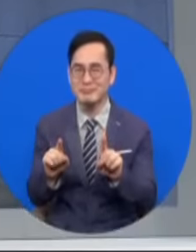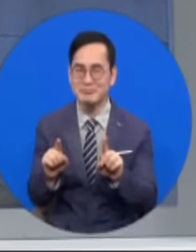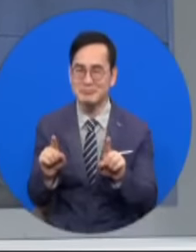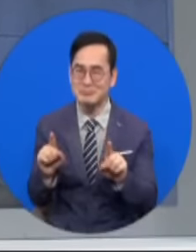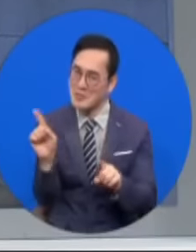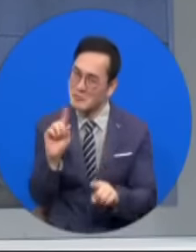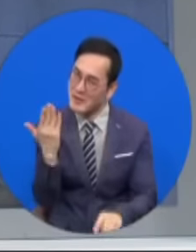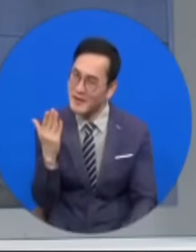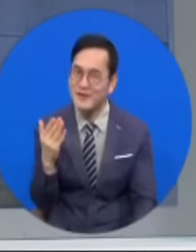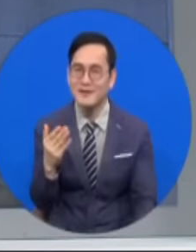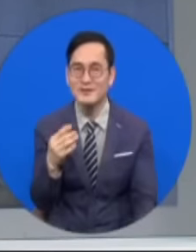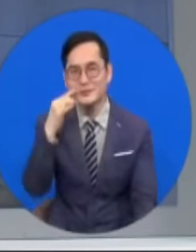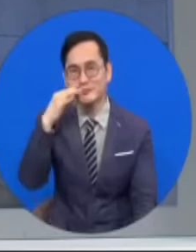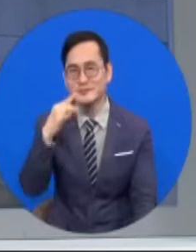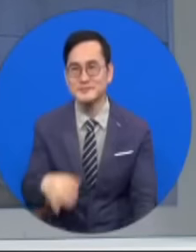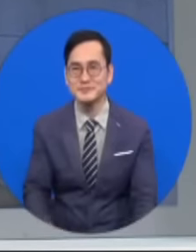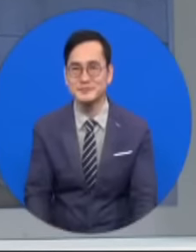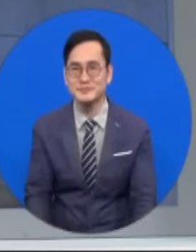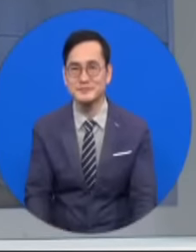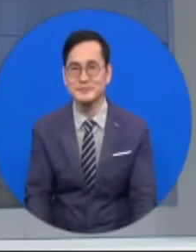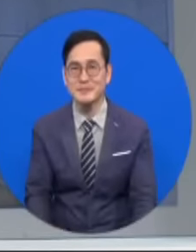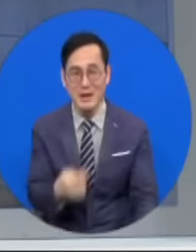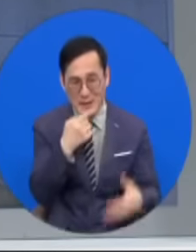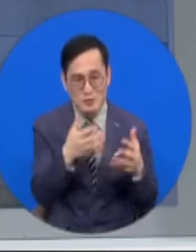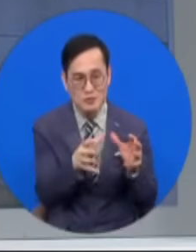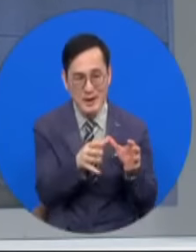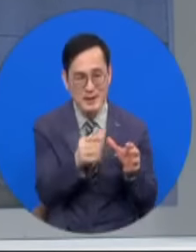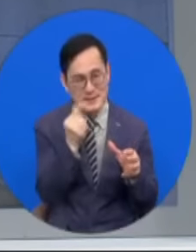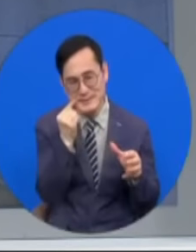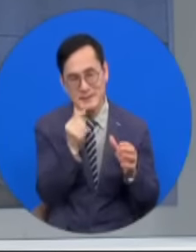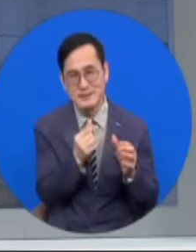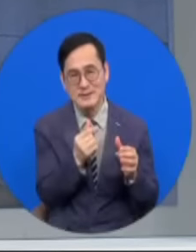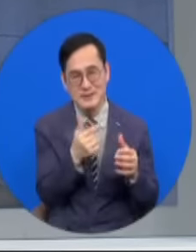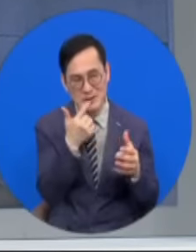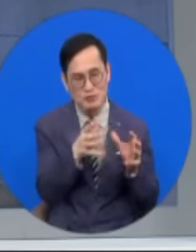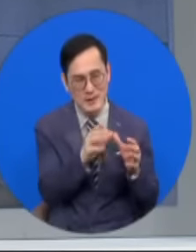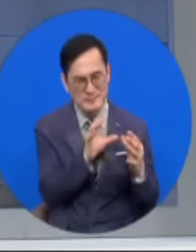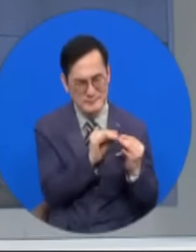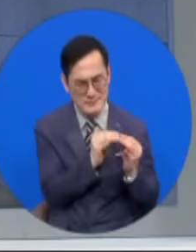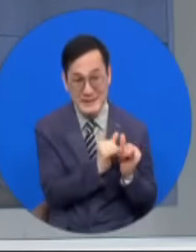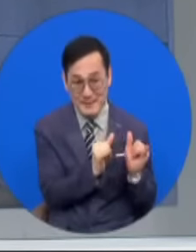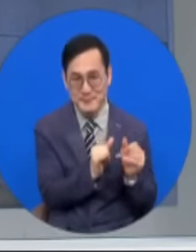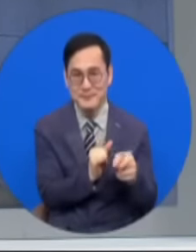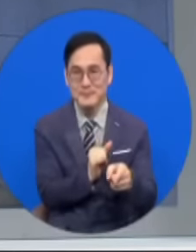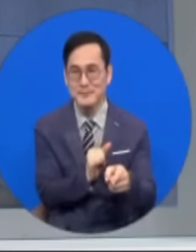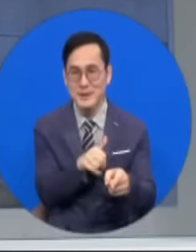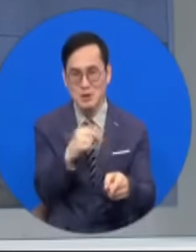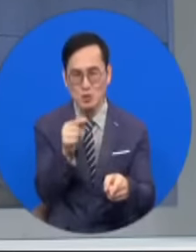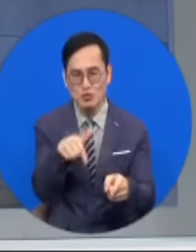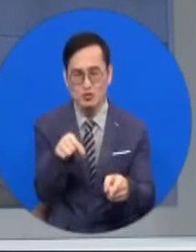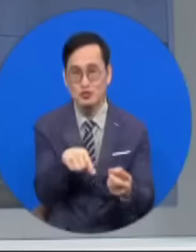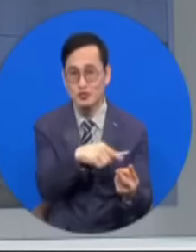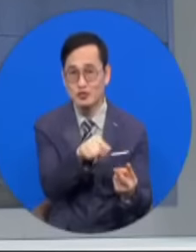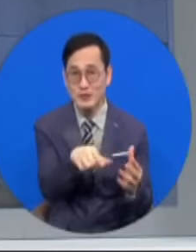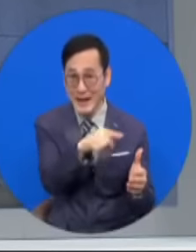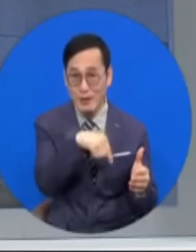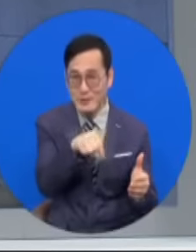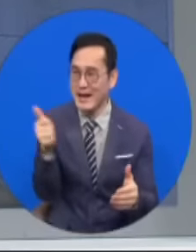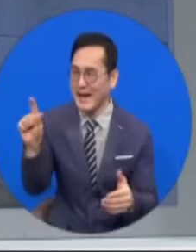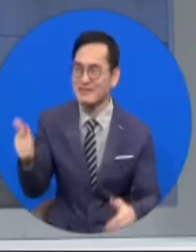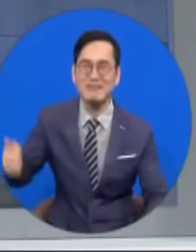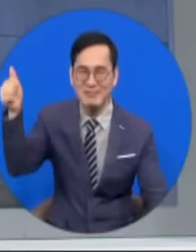발표된 여론 도사에서 보니까 민주당 지지자들과 조국당 지지층 사이에서도 한동보 지지율이 가장 높게